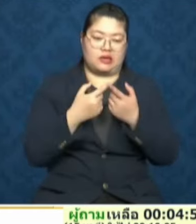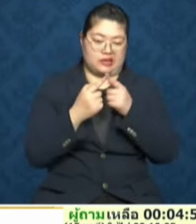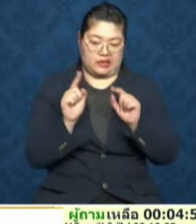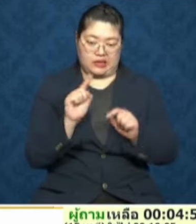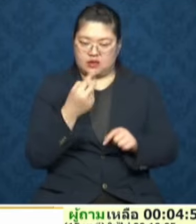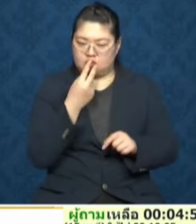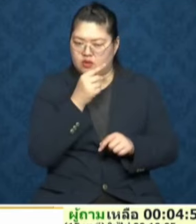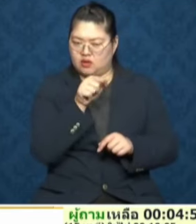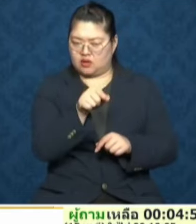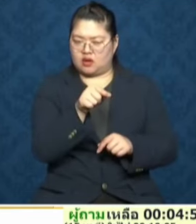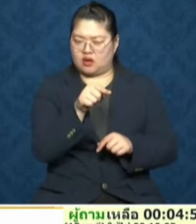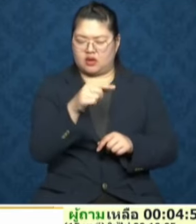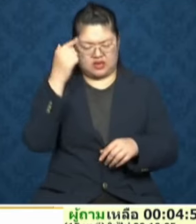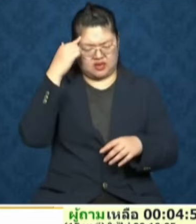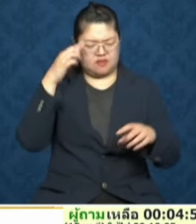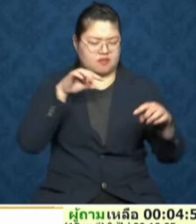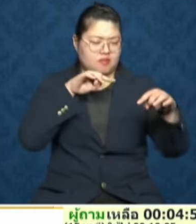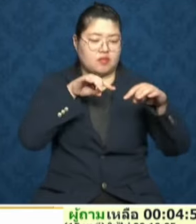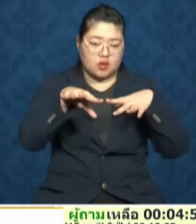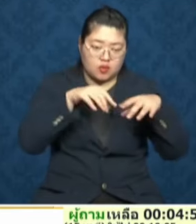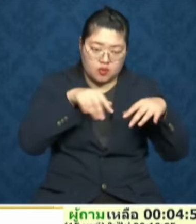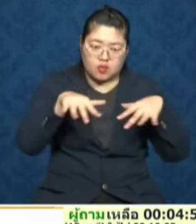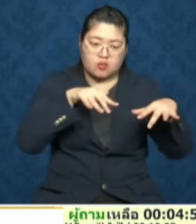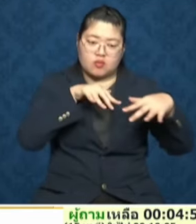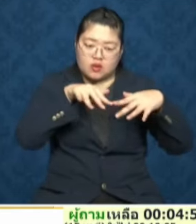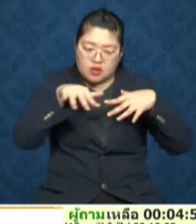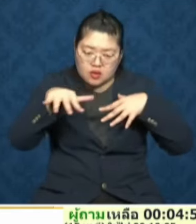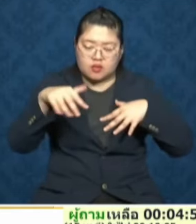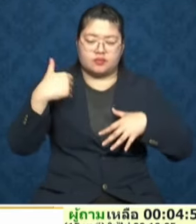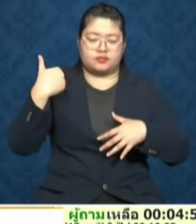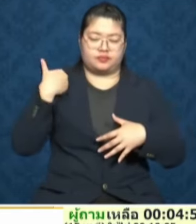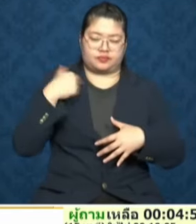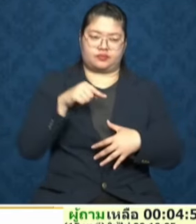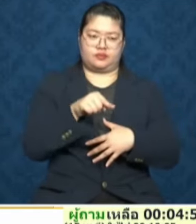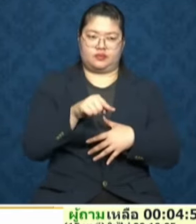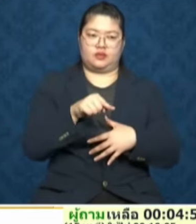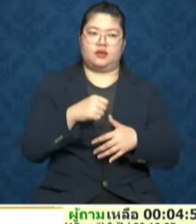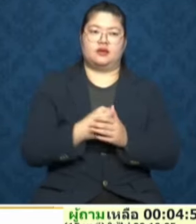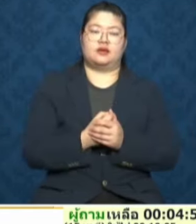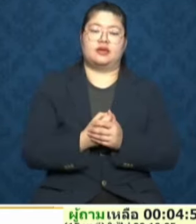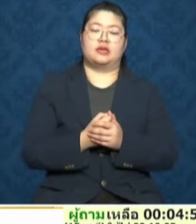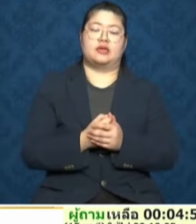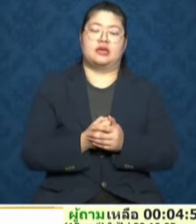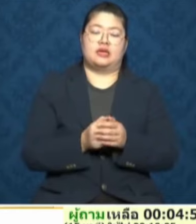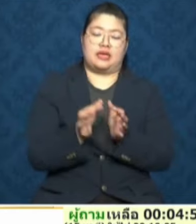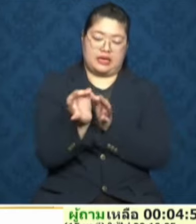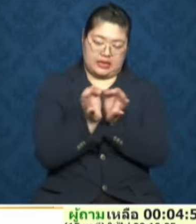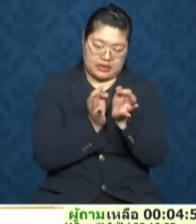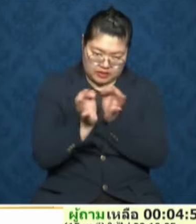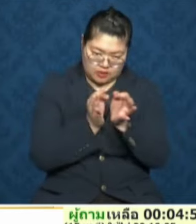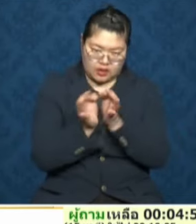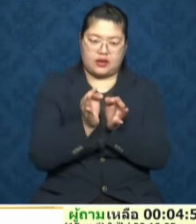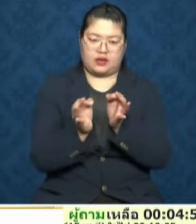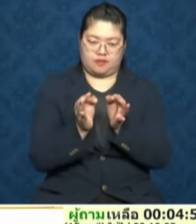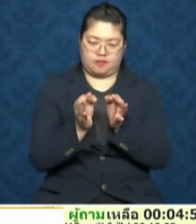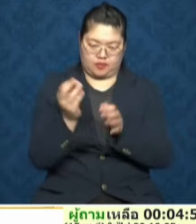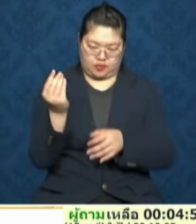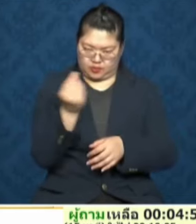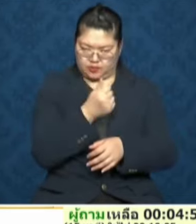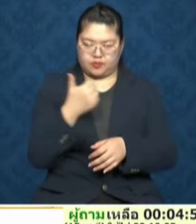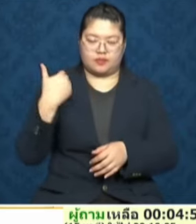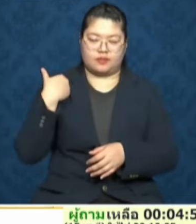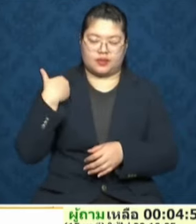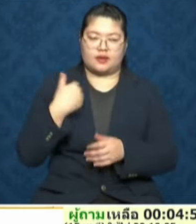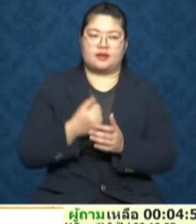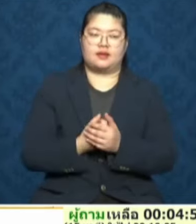แล้ว มัเกิดความเข้าใจผิดกันหลงจเข้าใจผิดก็มีการทำความเข้าใจอย่ทันท่วงทีแล้ดฉัน